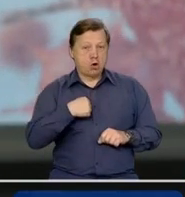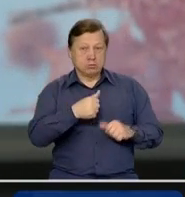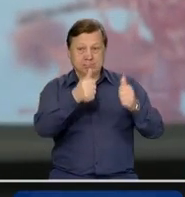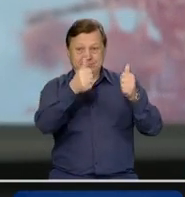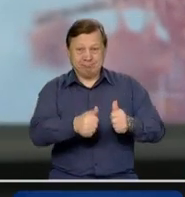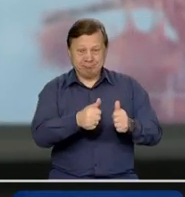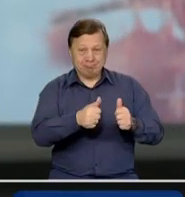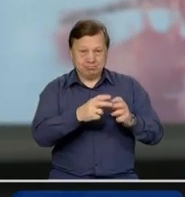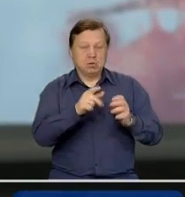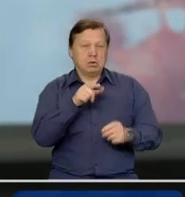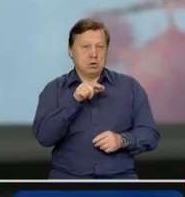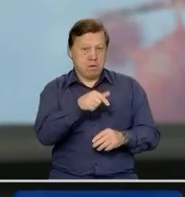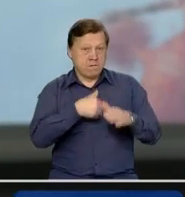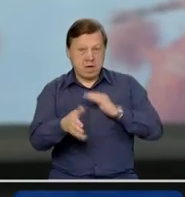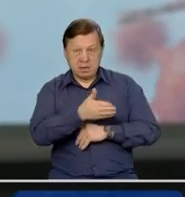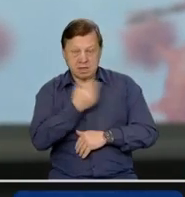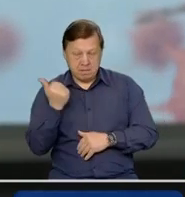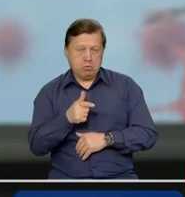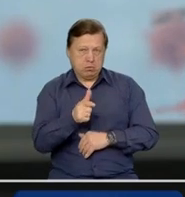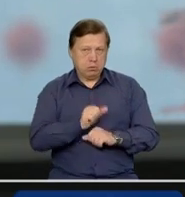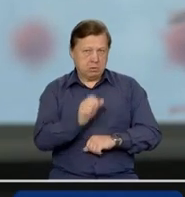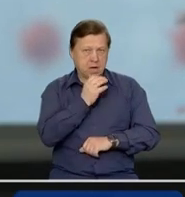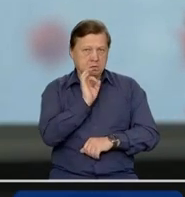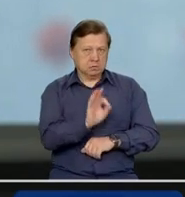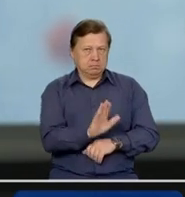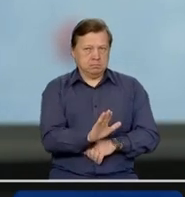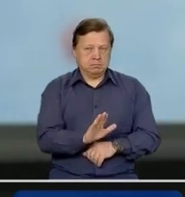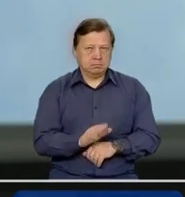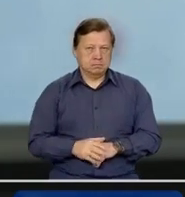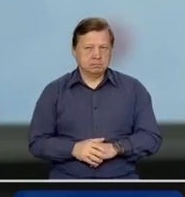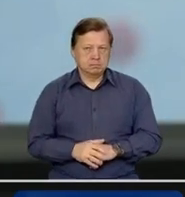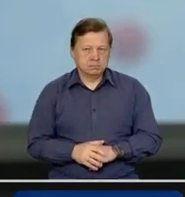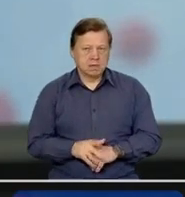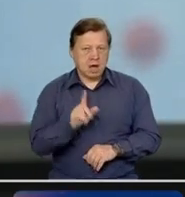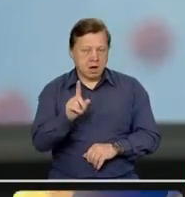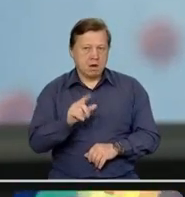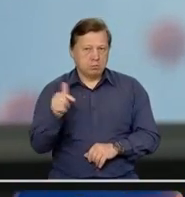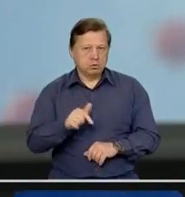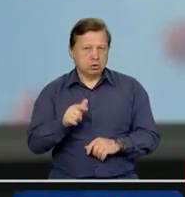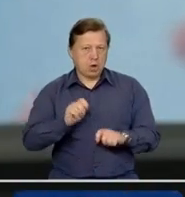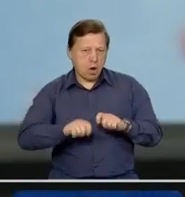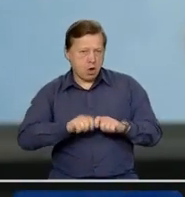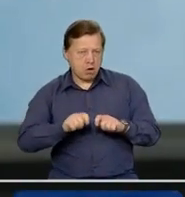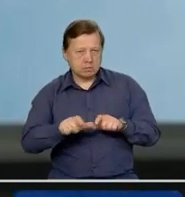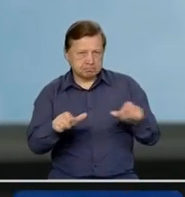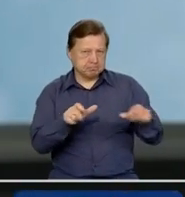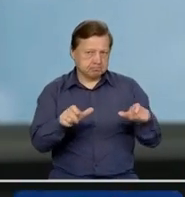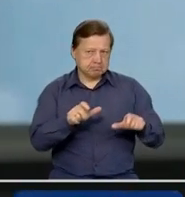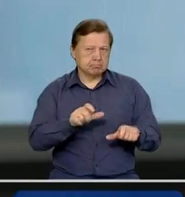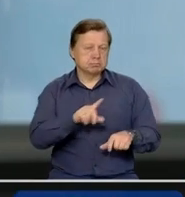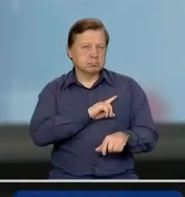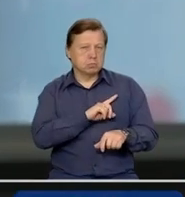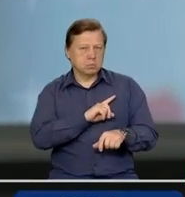jest wystarczająca strategia w tej sytuacji. Natomiast no, jest kwestia kontroli ruchu i tutaj nad tym czuwają